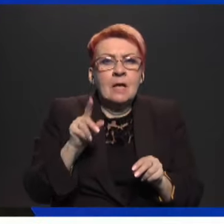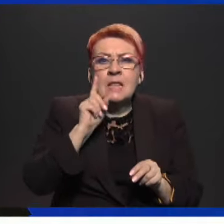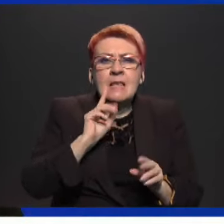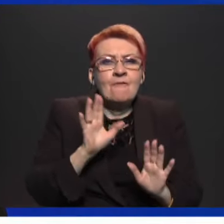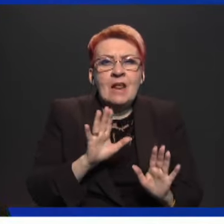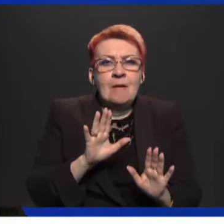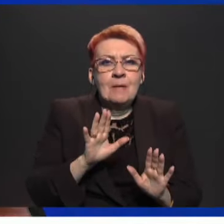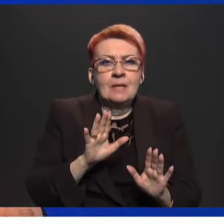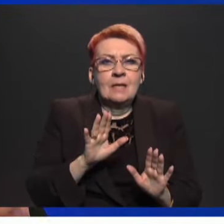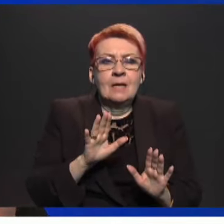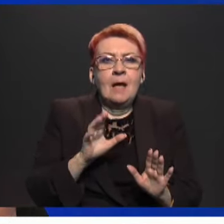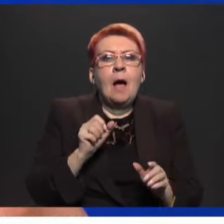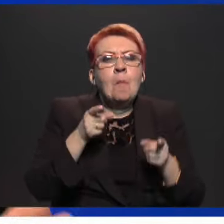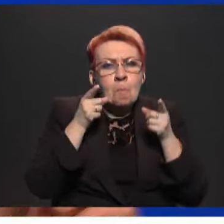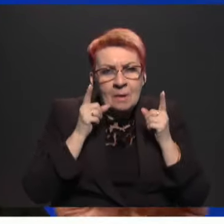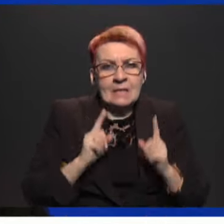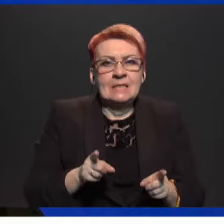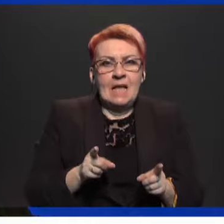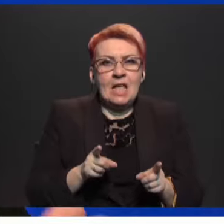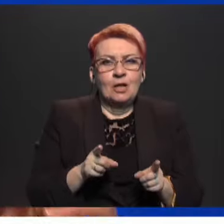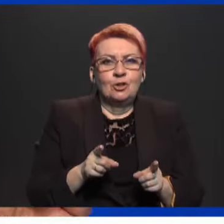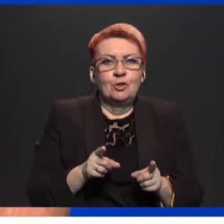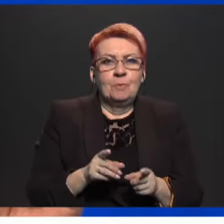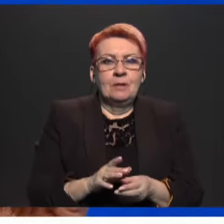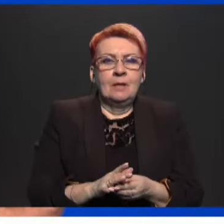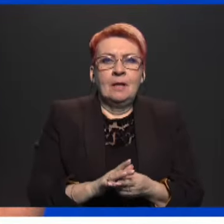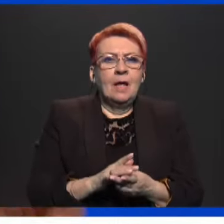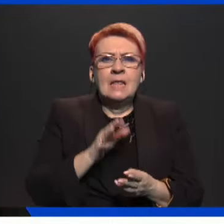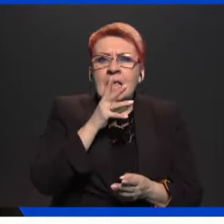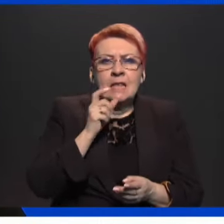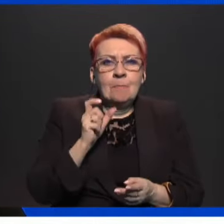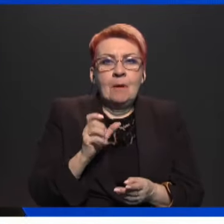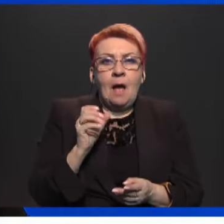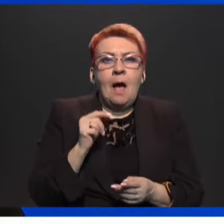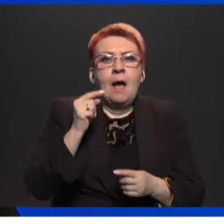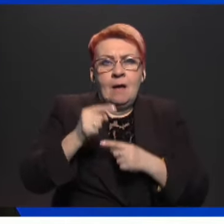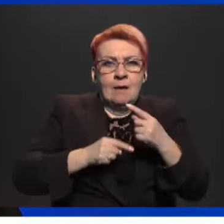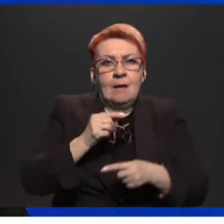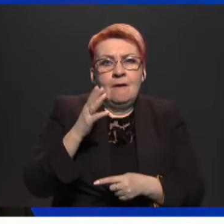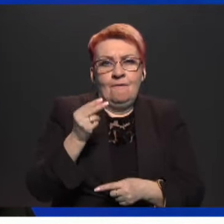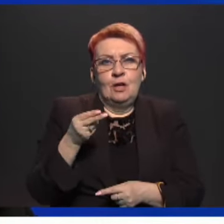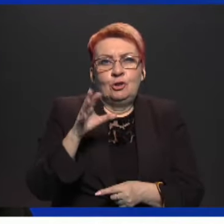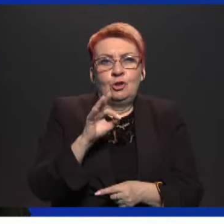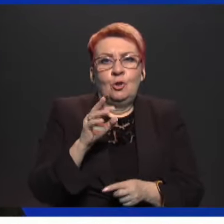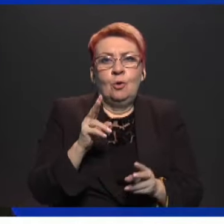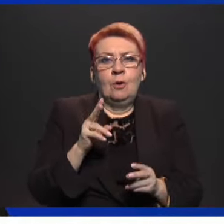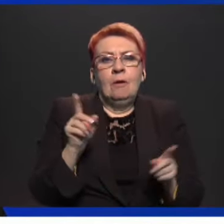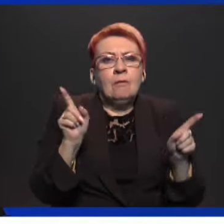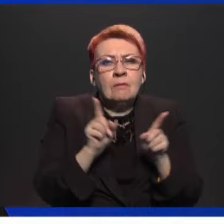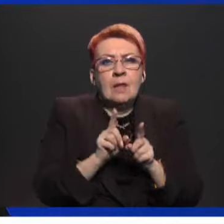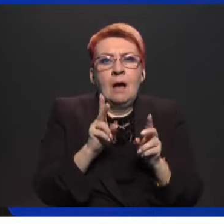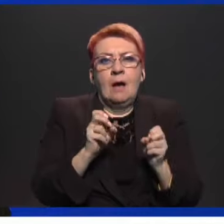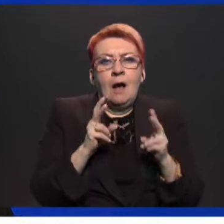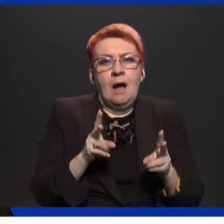не перманентно, а вот не на момент, а вечно, так, как счастлив Бог. И